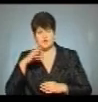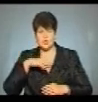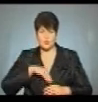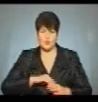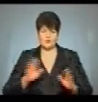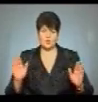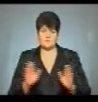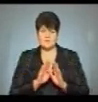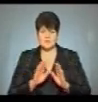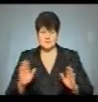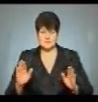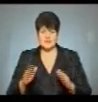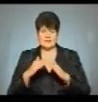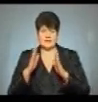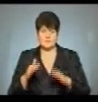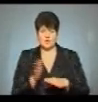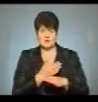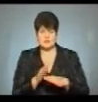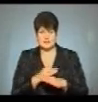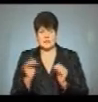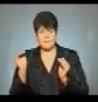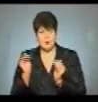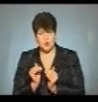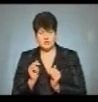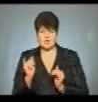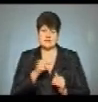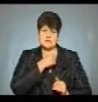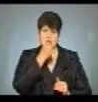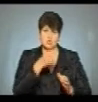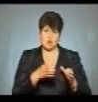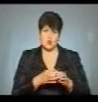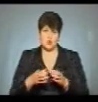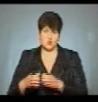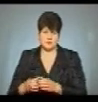пісні. Табір розділили на молодшу та старшу групи.